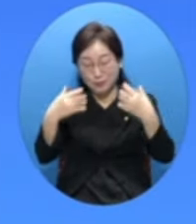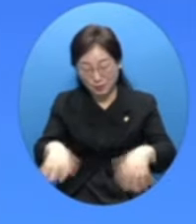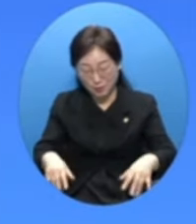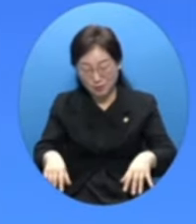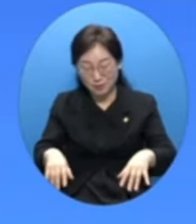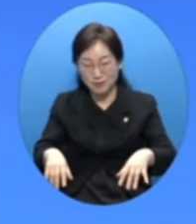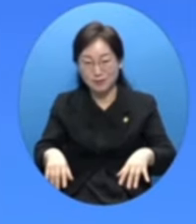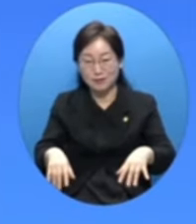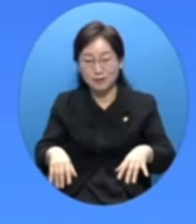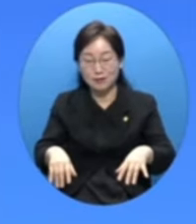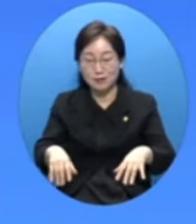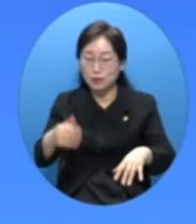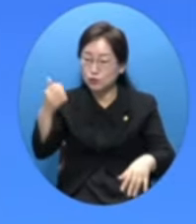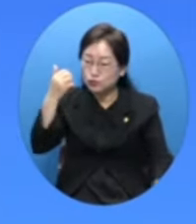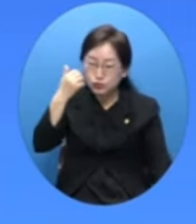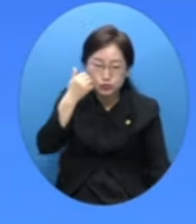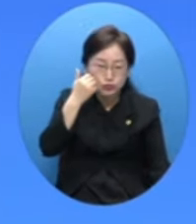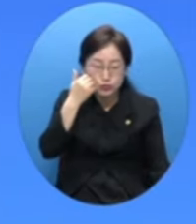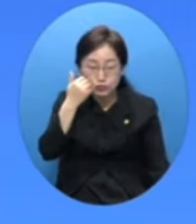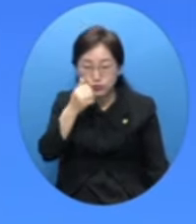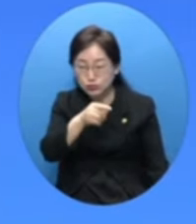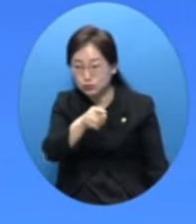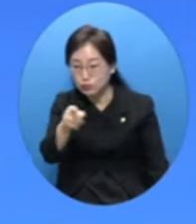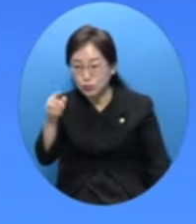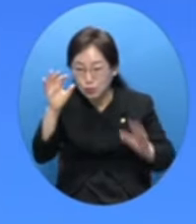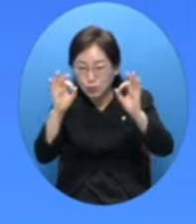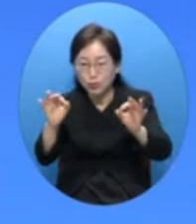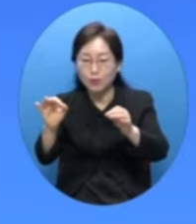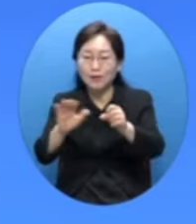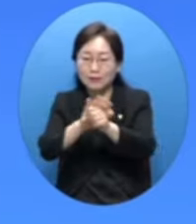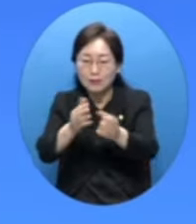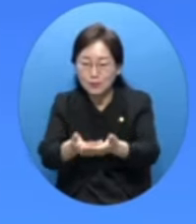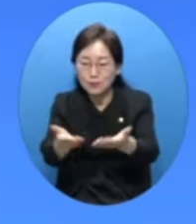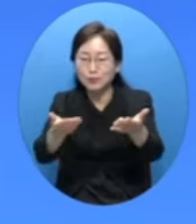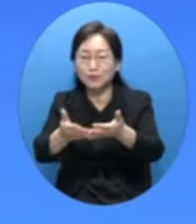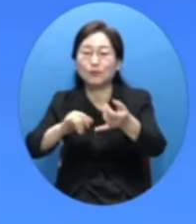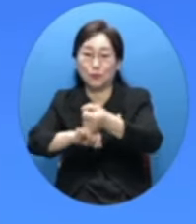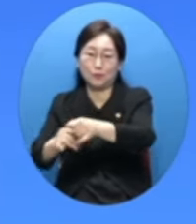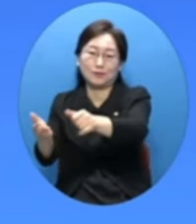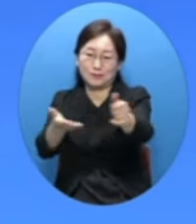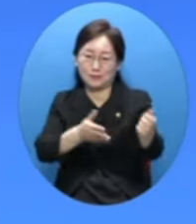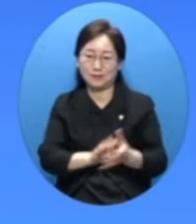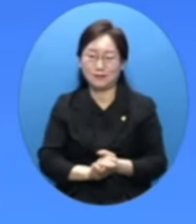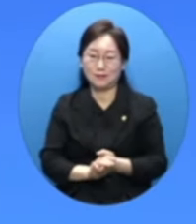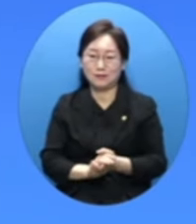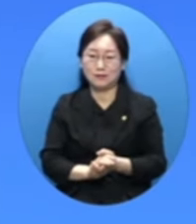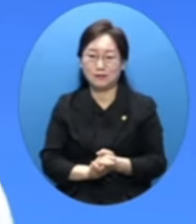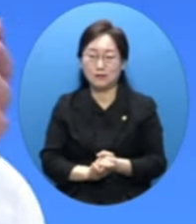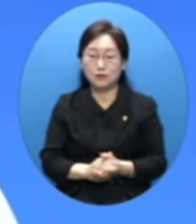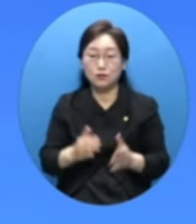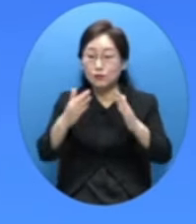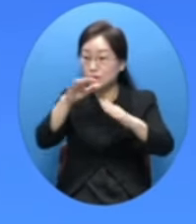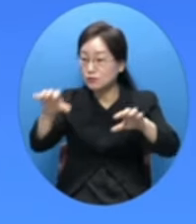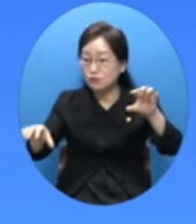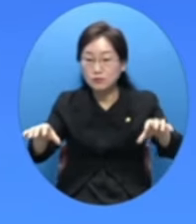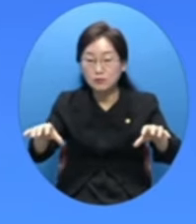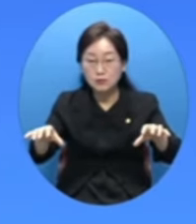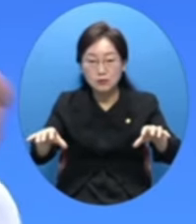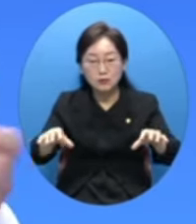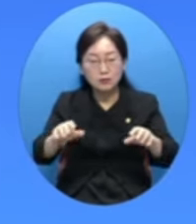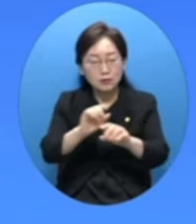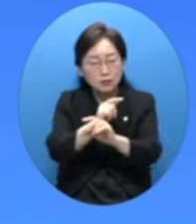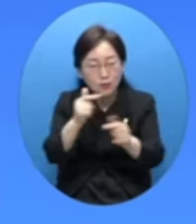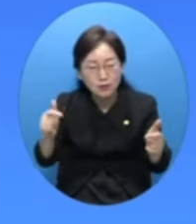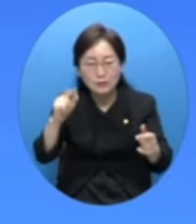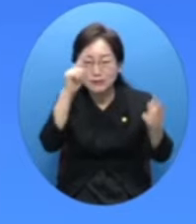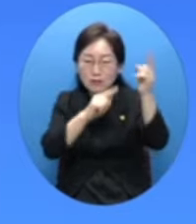있는 이웃들 우리가 주의 사랑으로 돌보는 주님의 자녀들이 되어야 할 것입니다. 우리 주위에 여러 가지 상처고 쓰러져